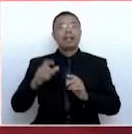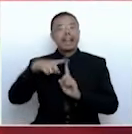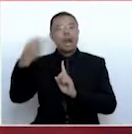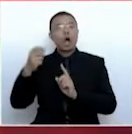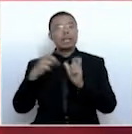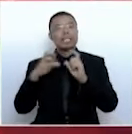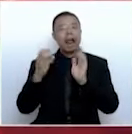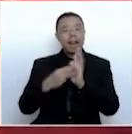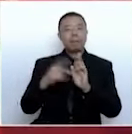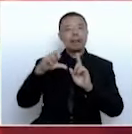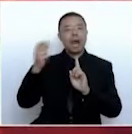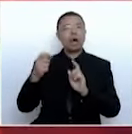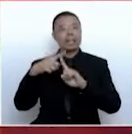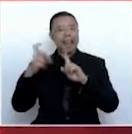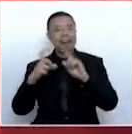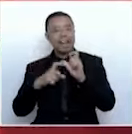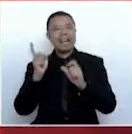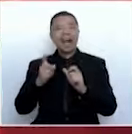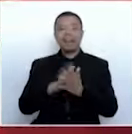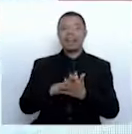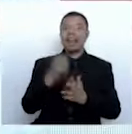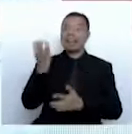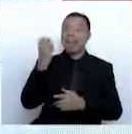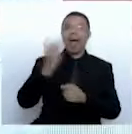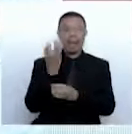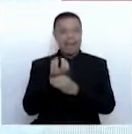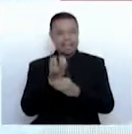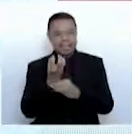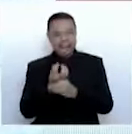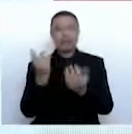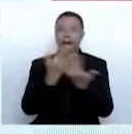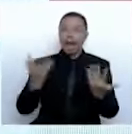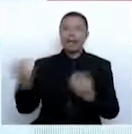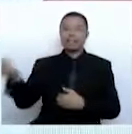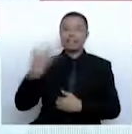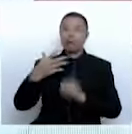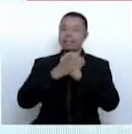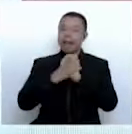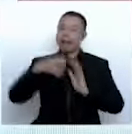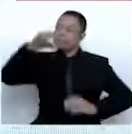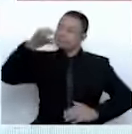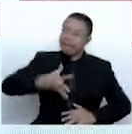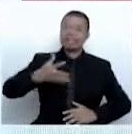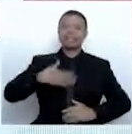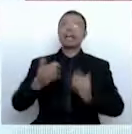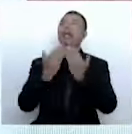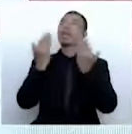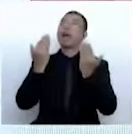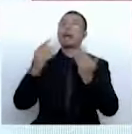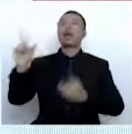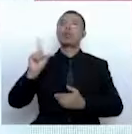daun talas, ada kentang, ada nanas. Para warga yang jawab salam dengan keras, saya